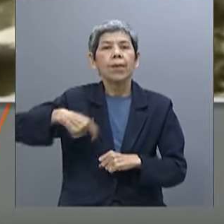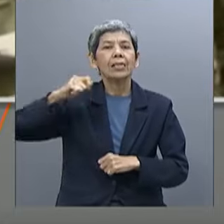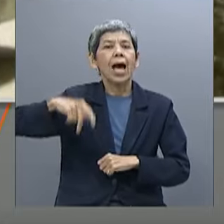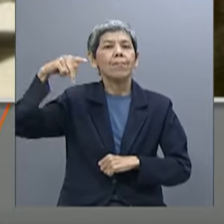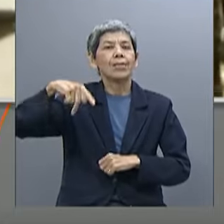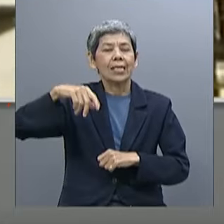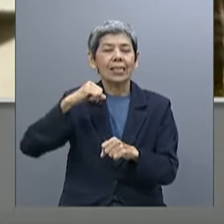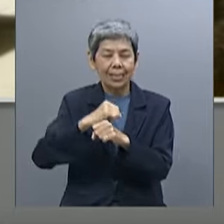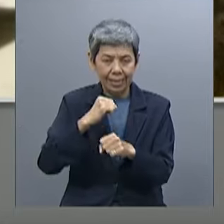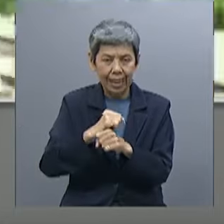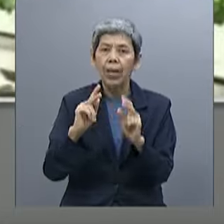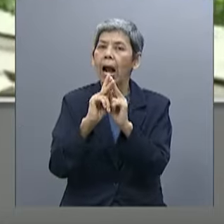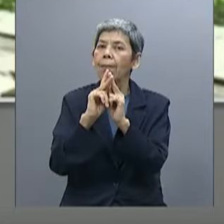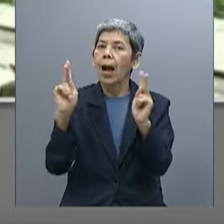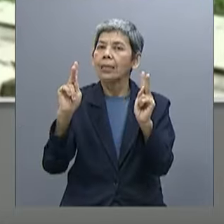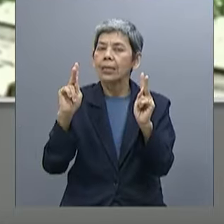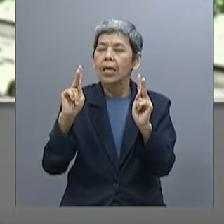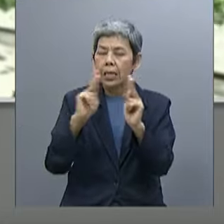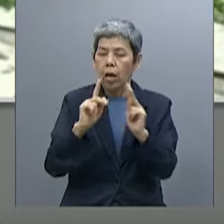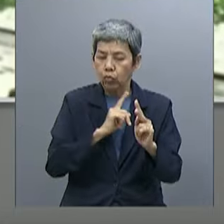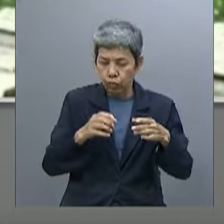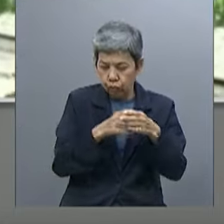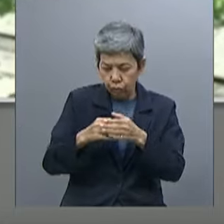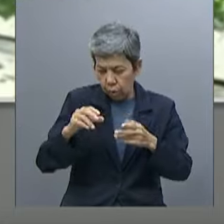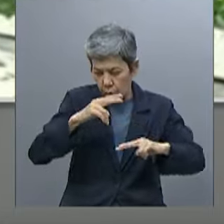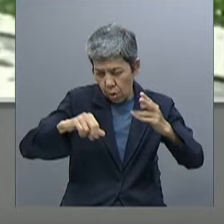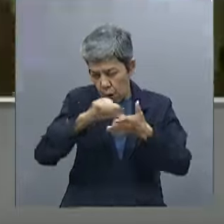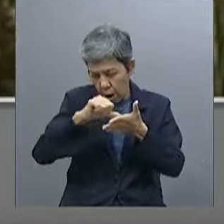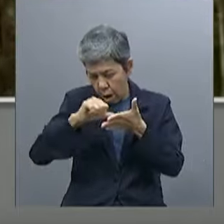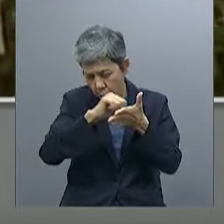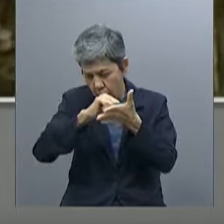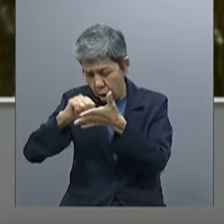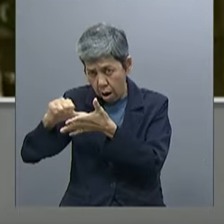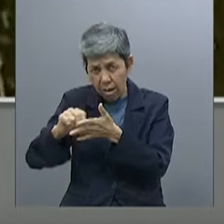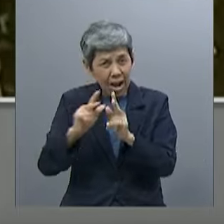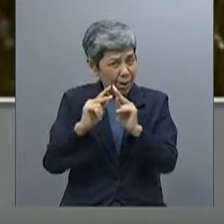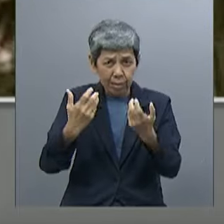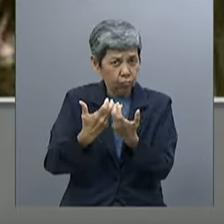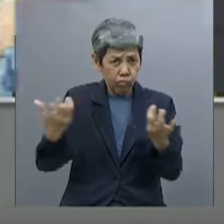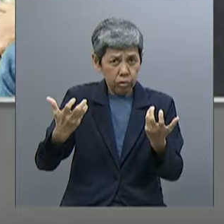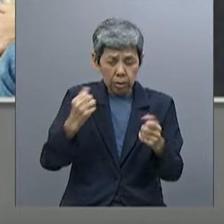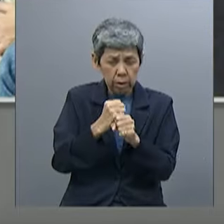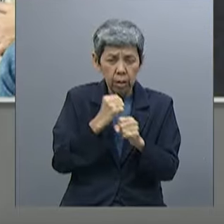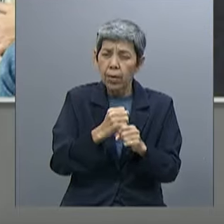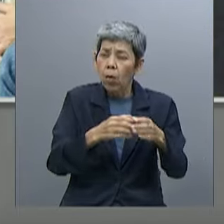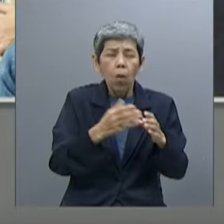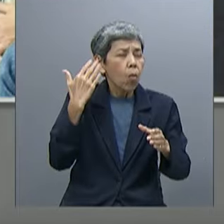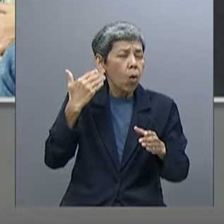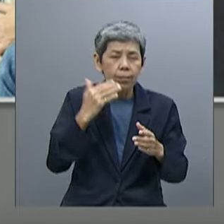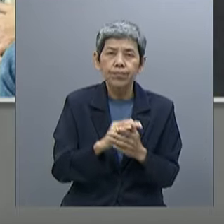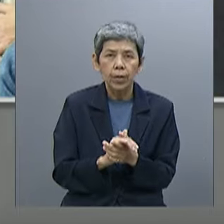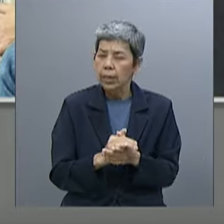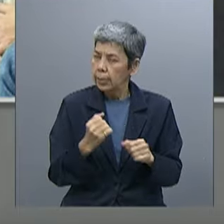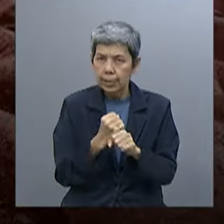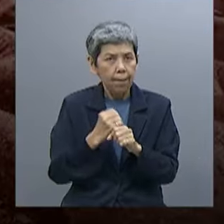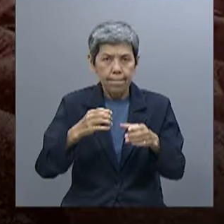รือคณะกรรมการชำระสะสางเหตุการณ์ที่จะต้องไม่เหมือนกับคณะกรรมการอิสระที่เคยตั้งขึ้นมาในคดีตากใบค่ะ